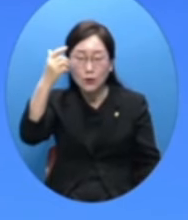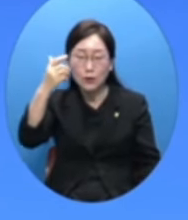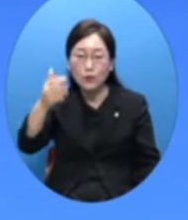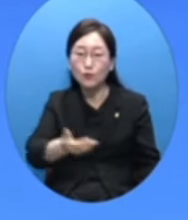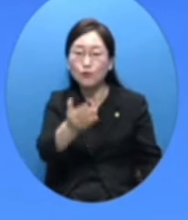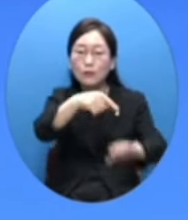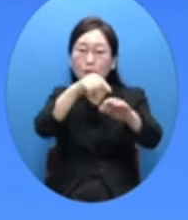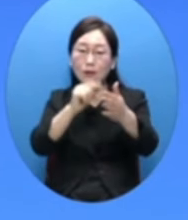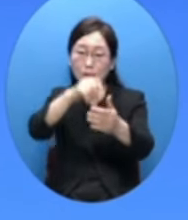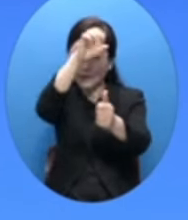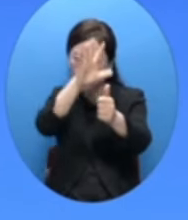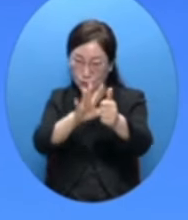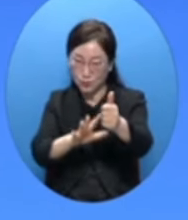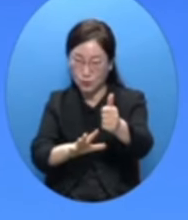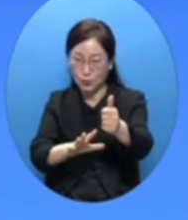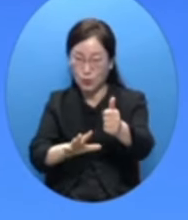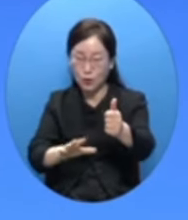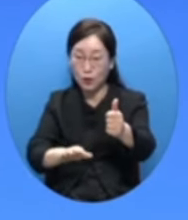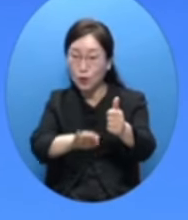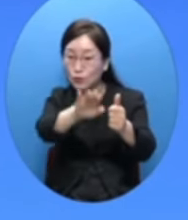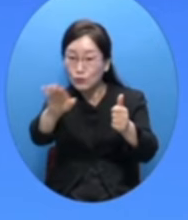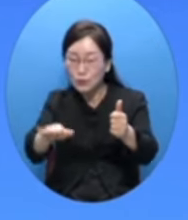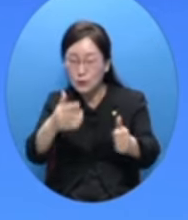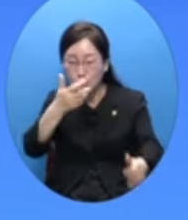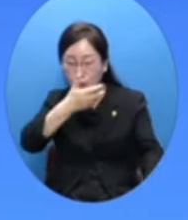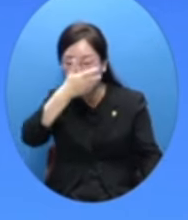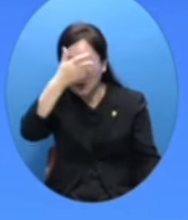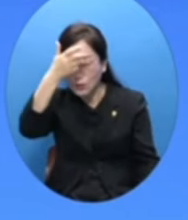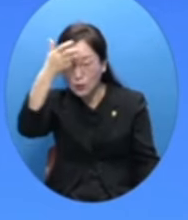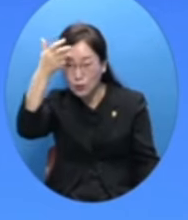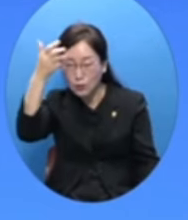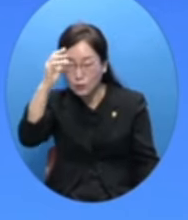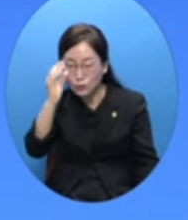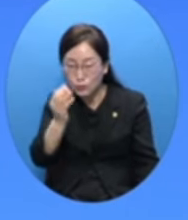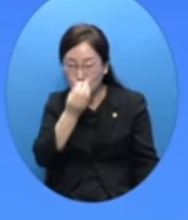우리에게 거룩한 꿈을 꾸게 합니다.